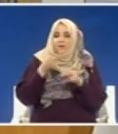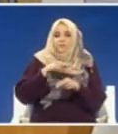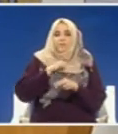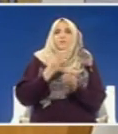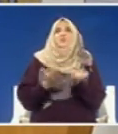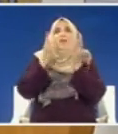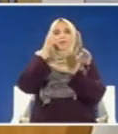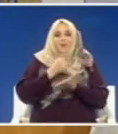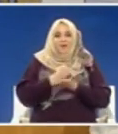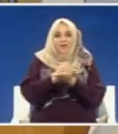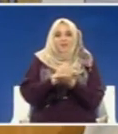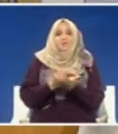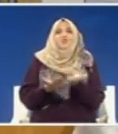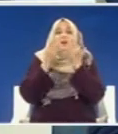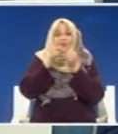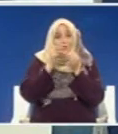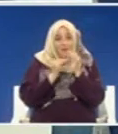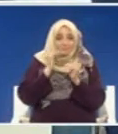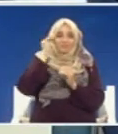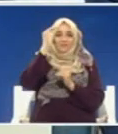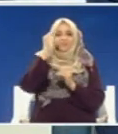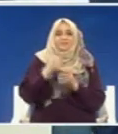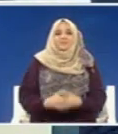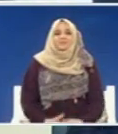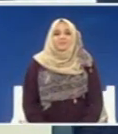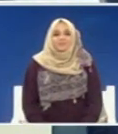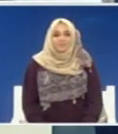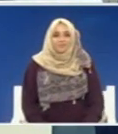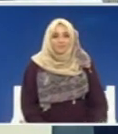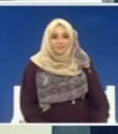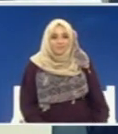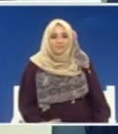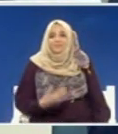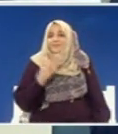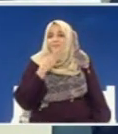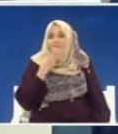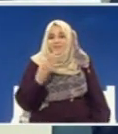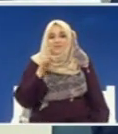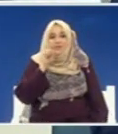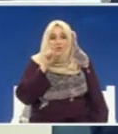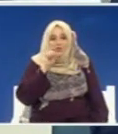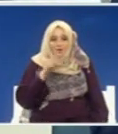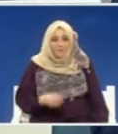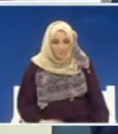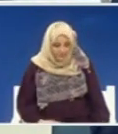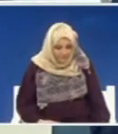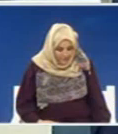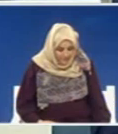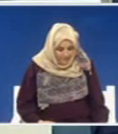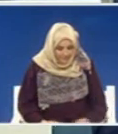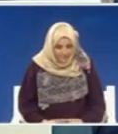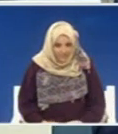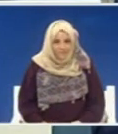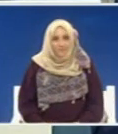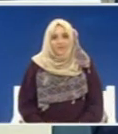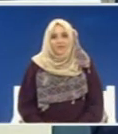وربي يوفقك إن شاء الله ويعلي شأنك يا ربي. بارك الله فيك شيخنا أستاذنا أبو عبد السلام يونس. نستقبل